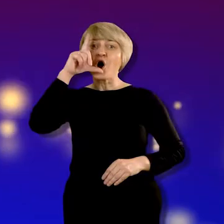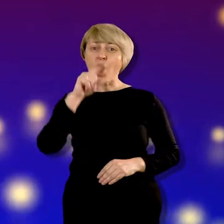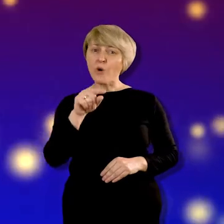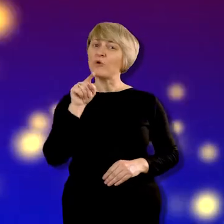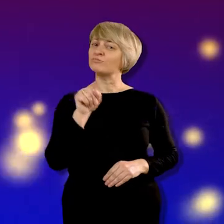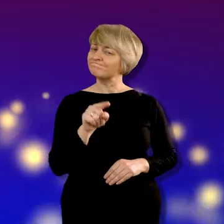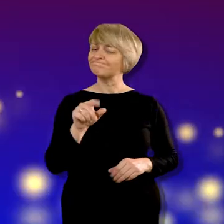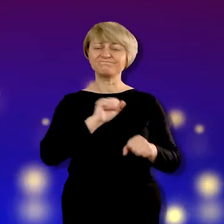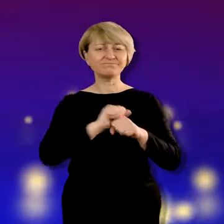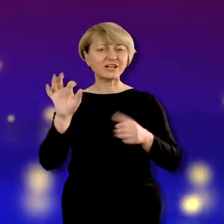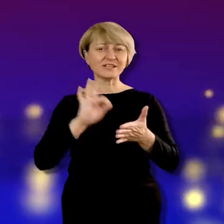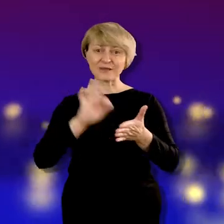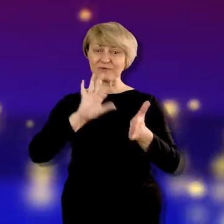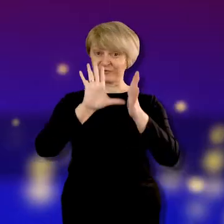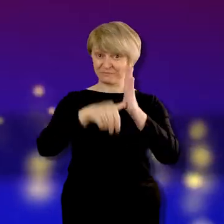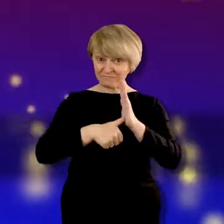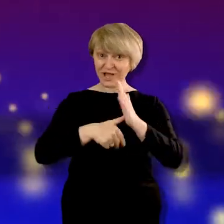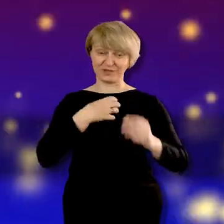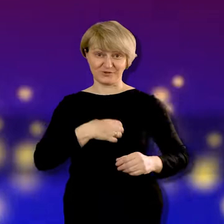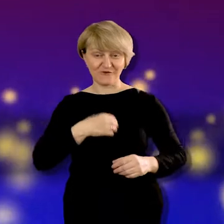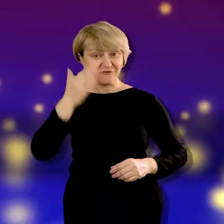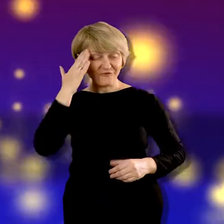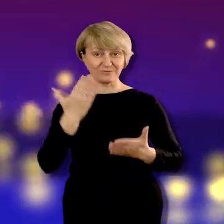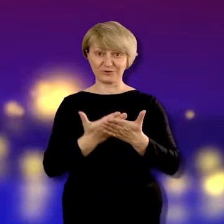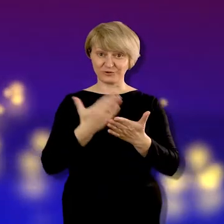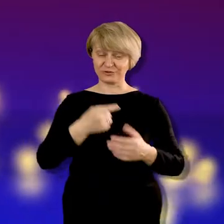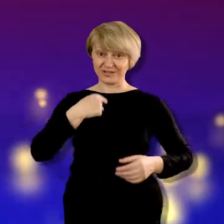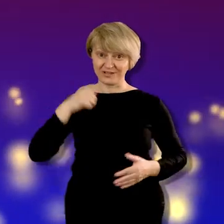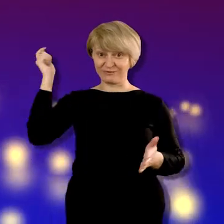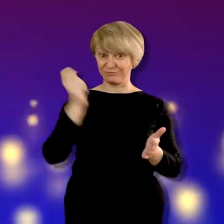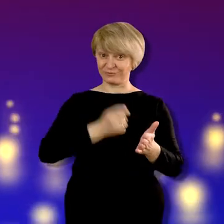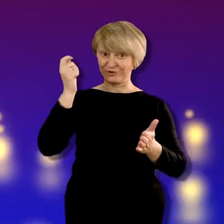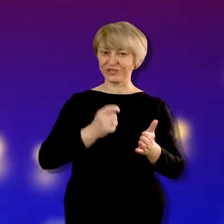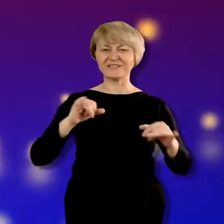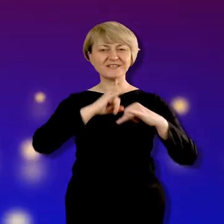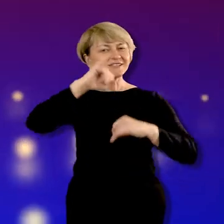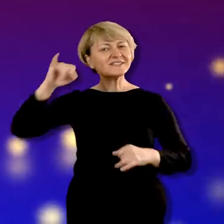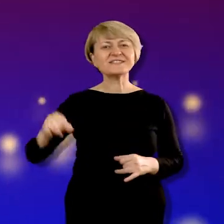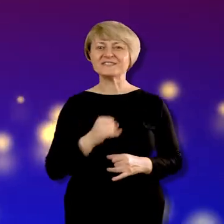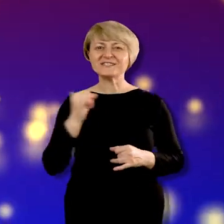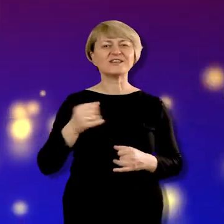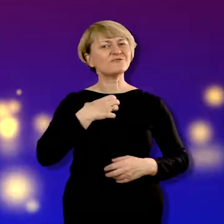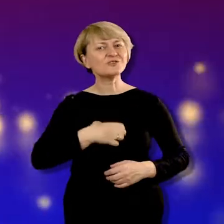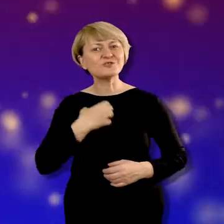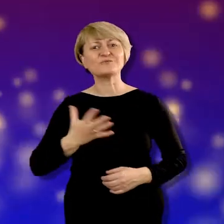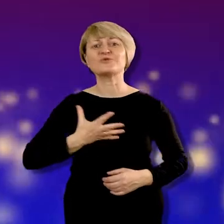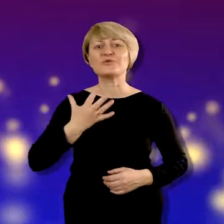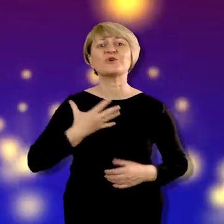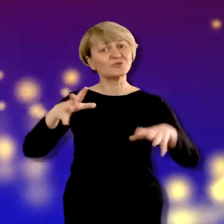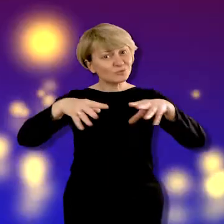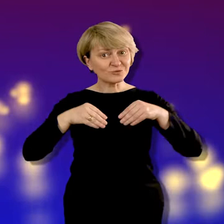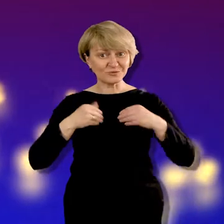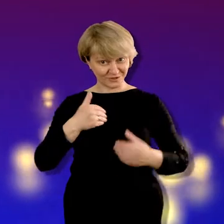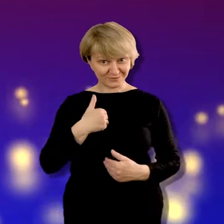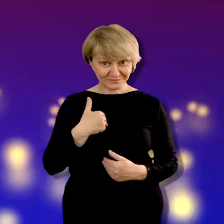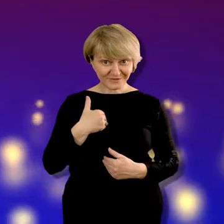Opole to jest z całą pewnością miasto życzliwości. Wiem coś o tym, bo przyjeżdżam tutaj często i zawsze jestem bardzo miło, bardzo ciepło